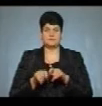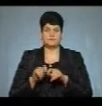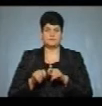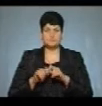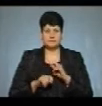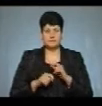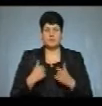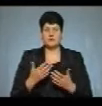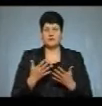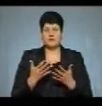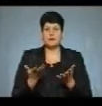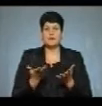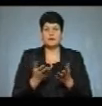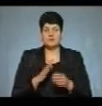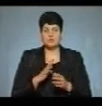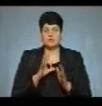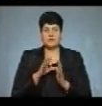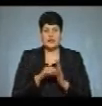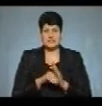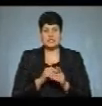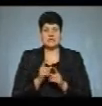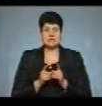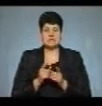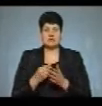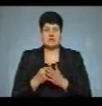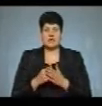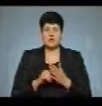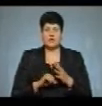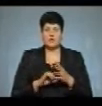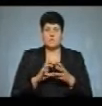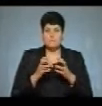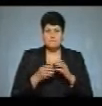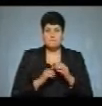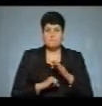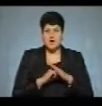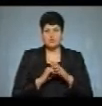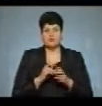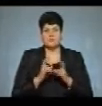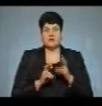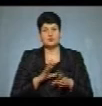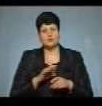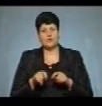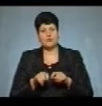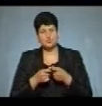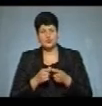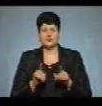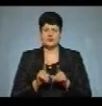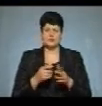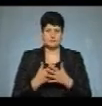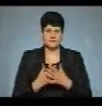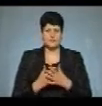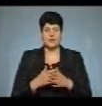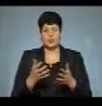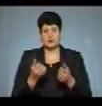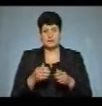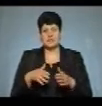ми з'ясовуємо, які були внесені десь зміни в матеріальну базу підприємства, чи було щось пошкоджено, і отримуємо